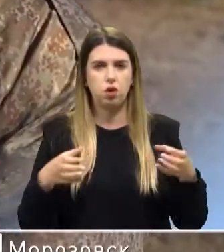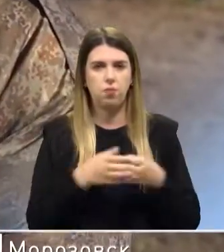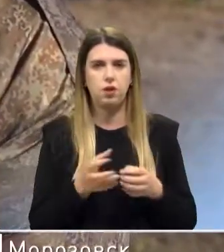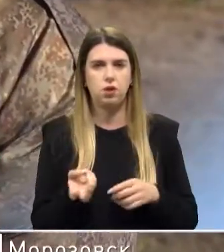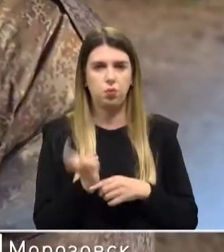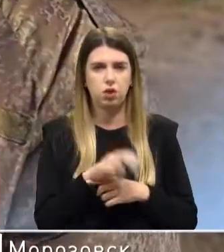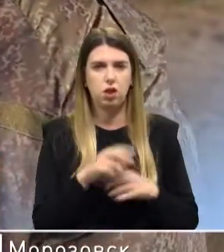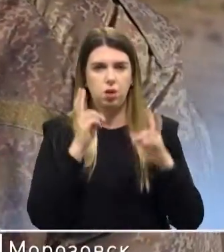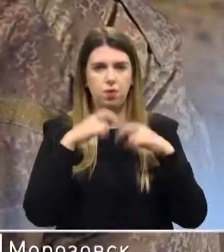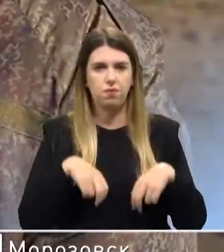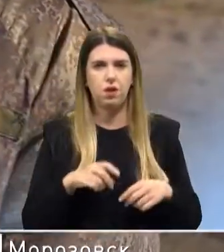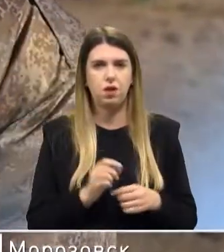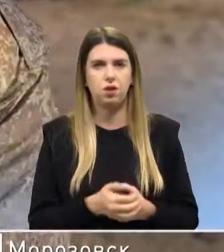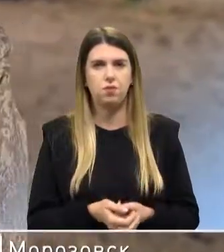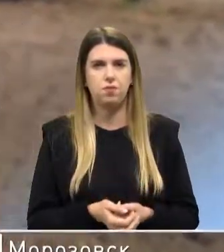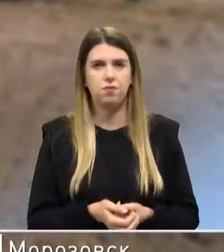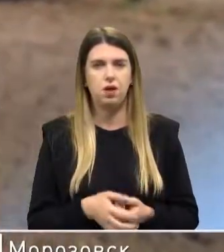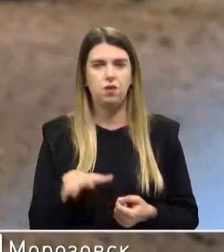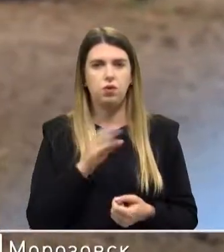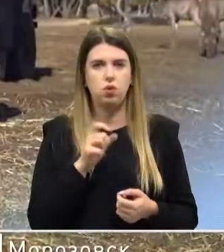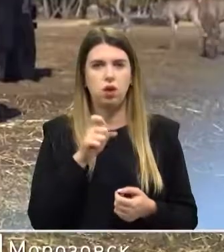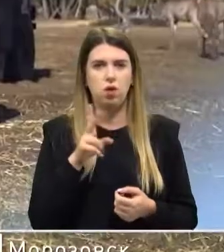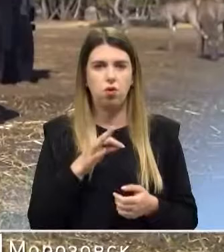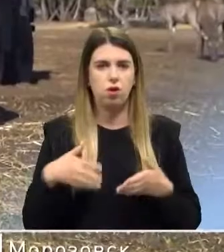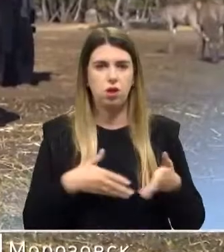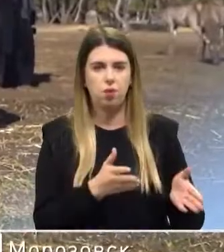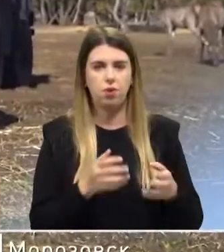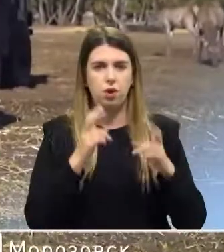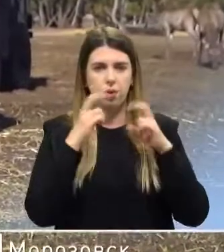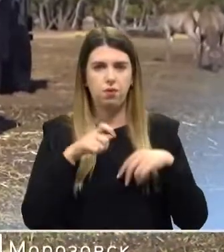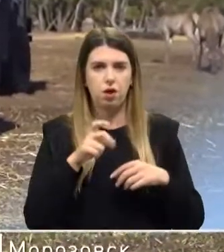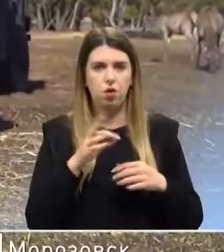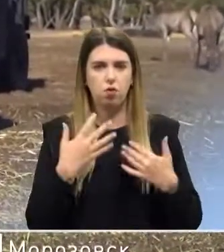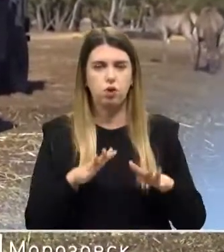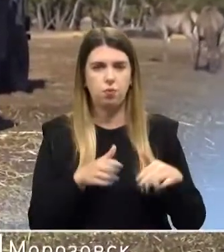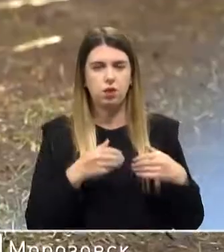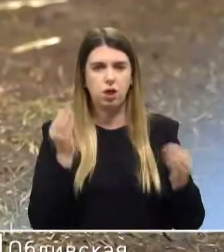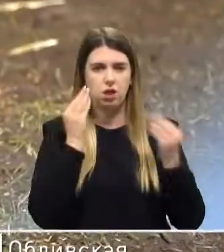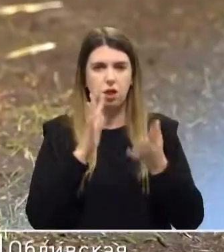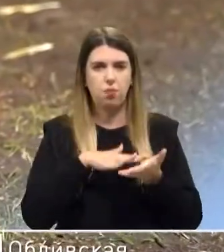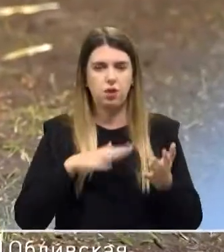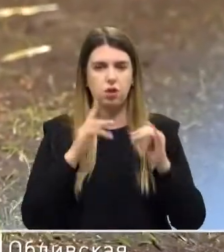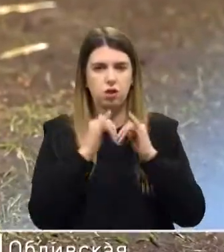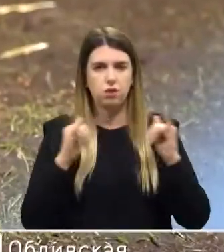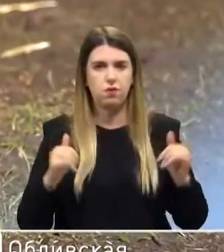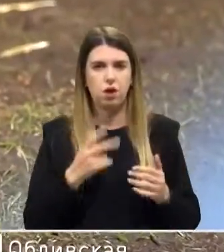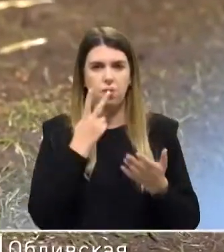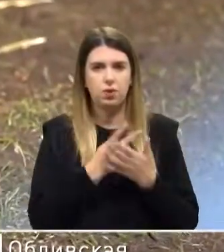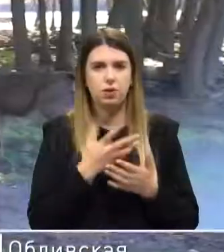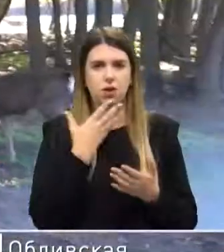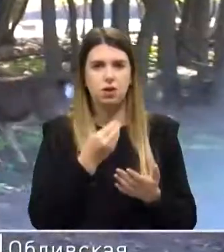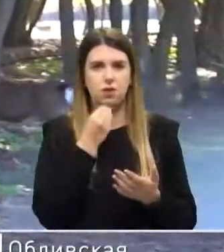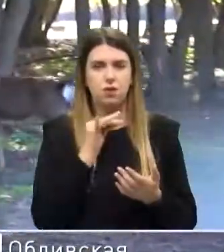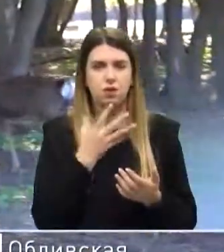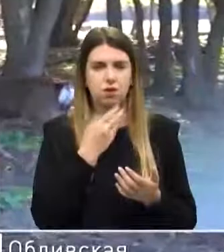пришли, проверили, так сказать, всю экологическую тропу. Проверку тропа прошла, идею продолжили развивать. Посмотреть на красавцев